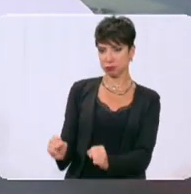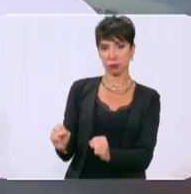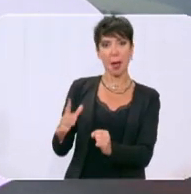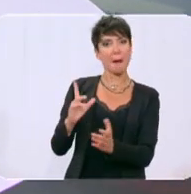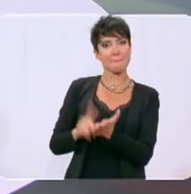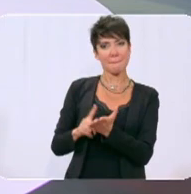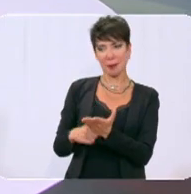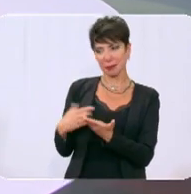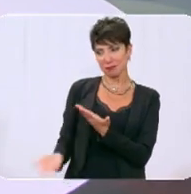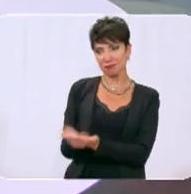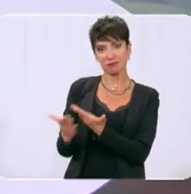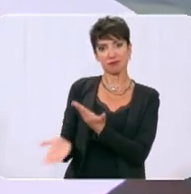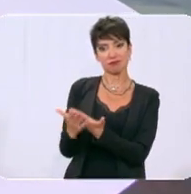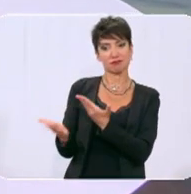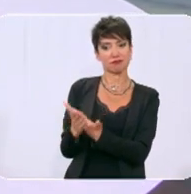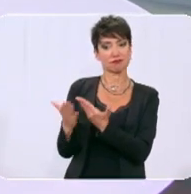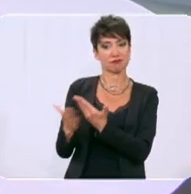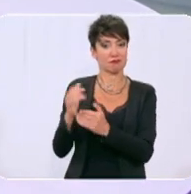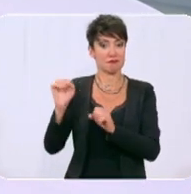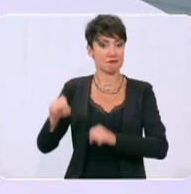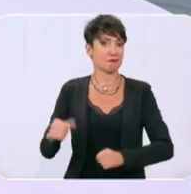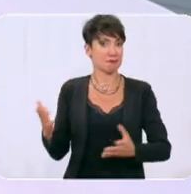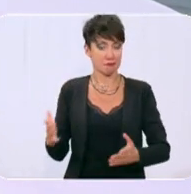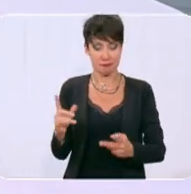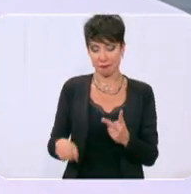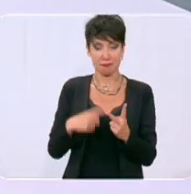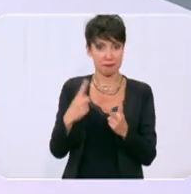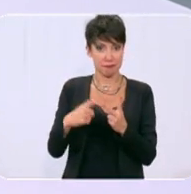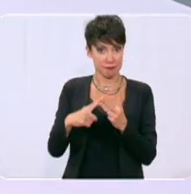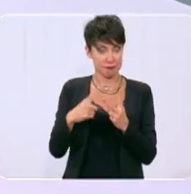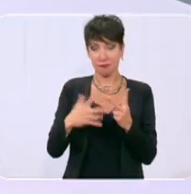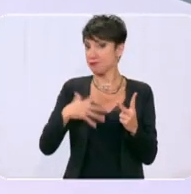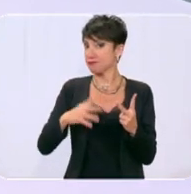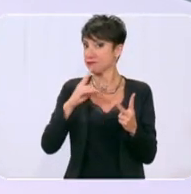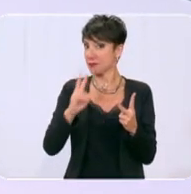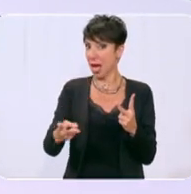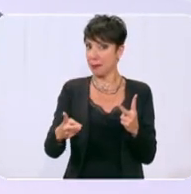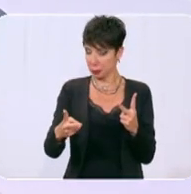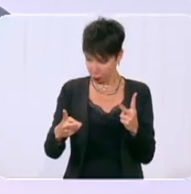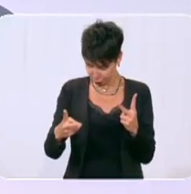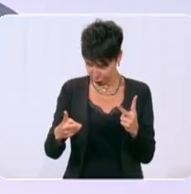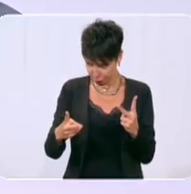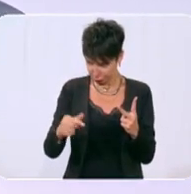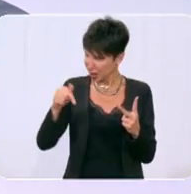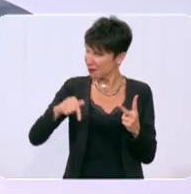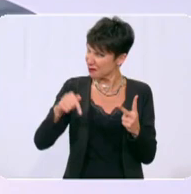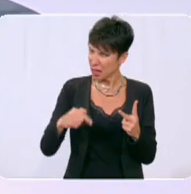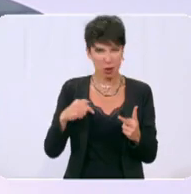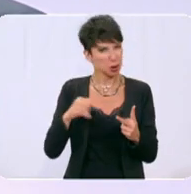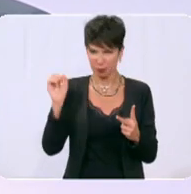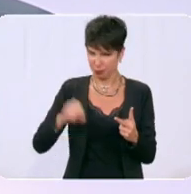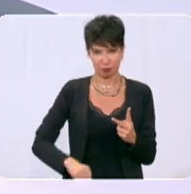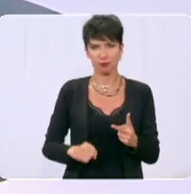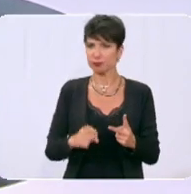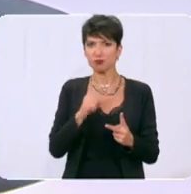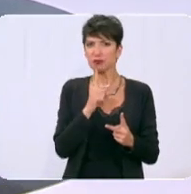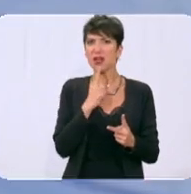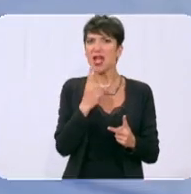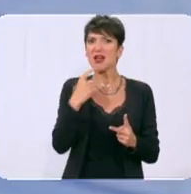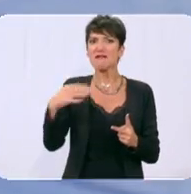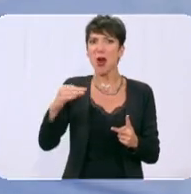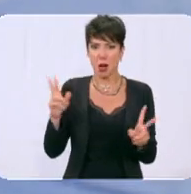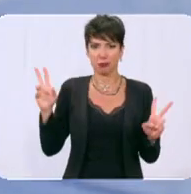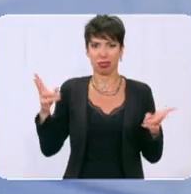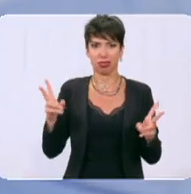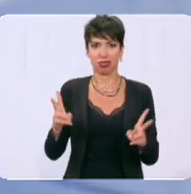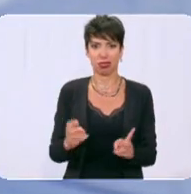εφόδια. Είπατε κάτι πρώτερα. Ξέρετε ότι φέτος μπορεί να έχουμε λιγότερη παραγωγή στο συγκεκριμένο τομέα που σας είπα, γιατί δεν